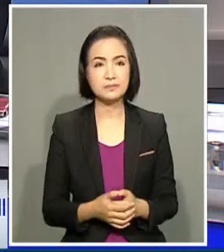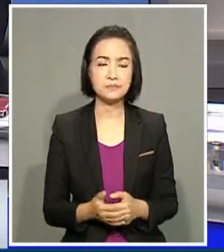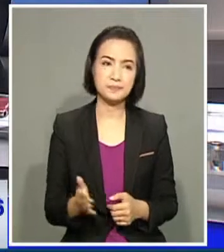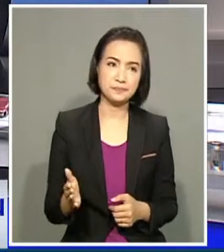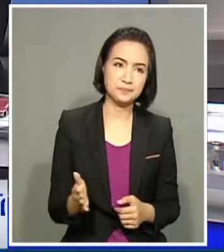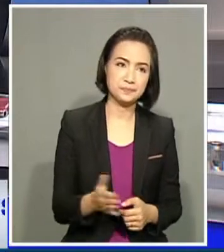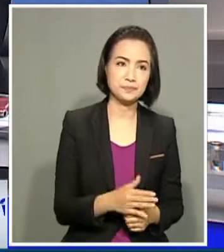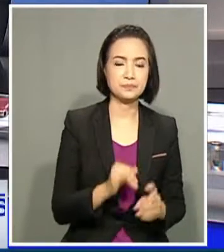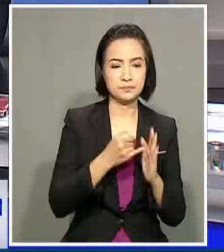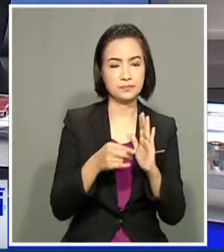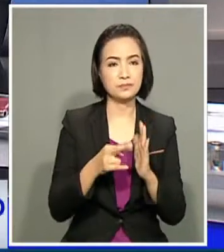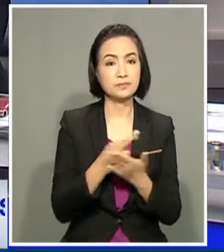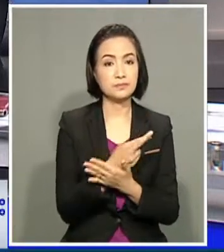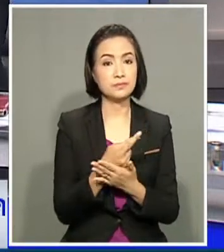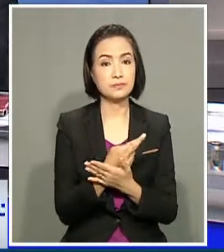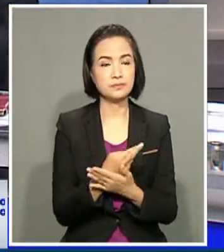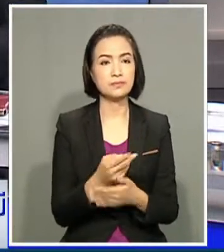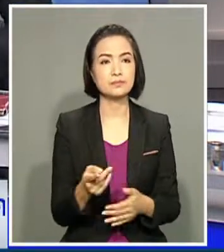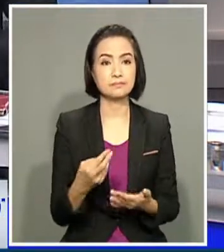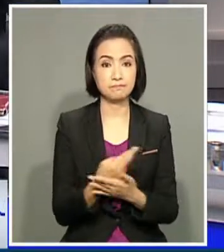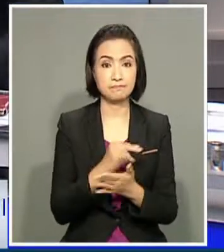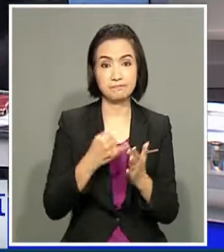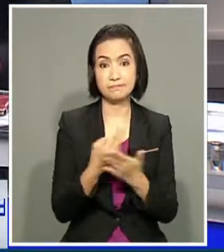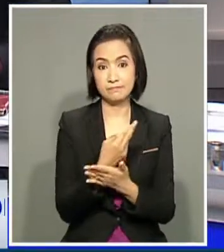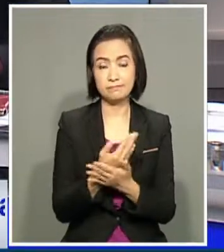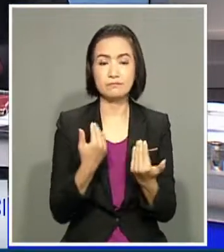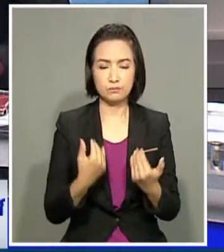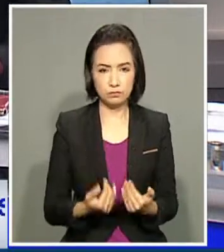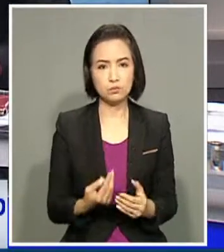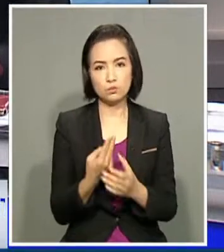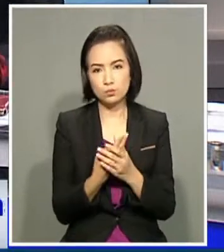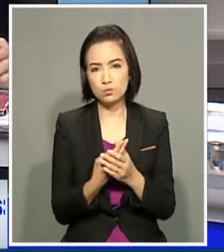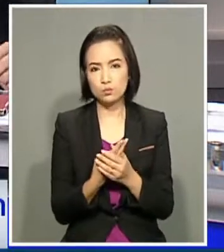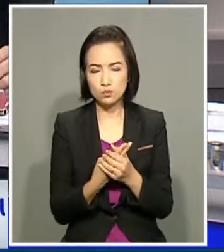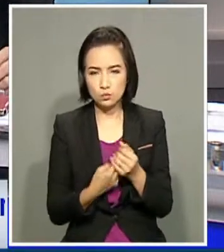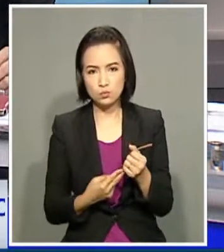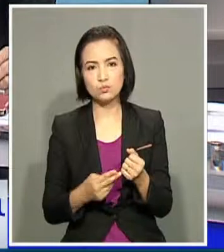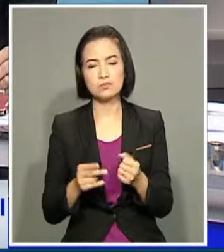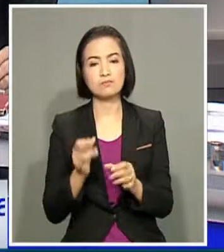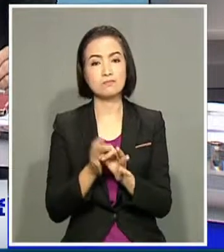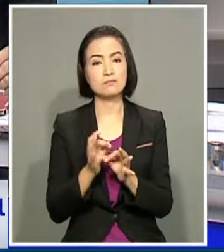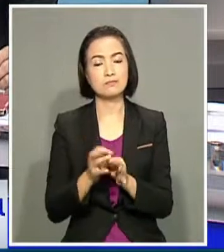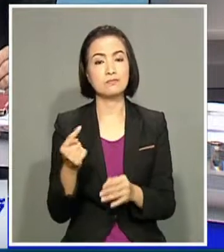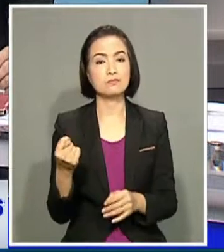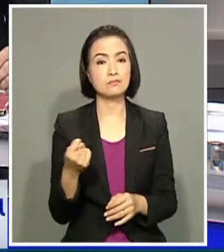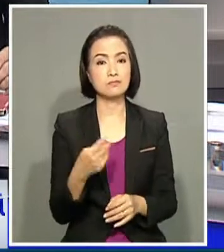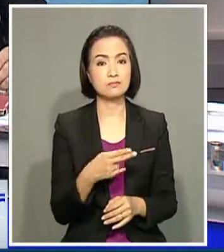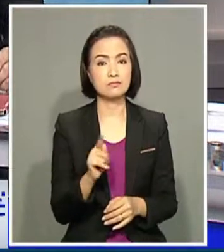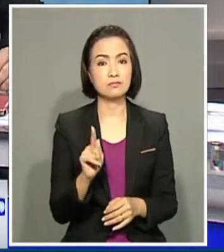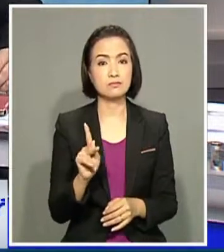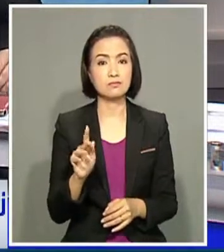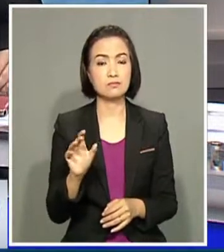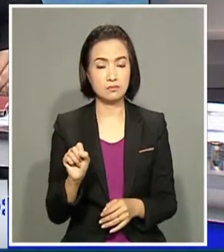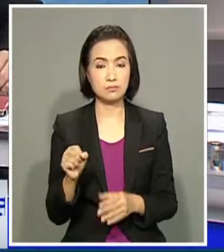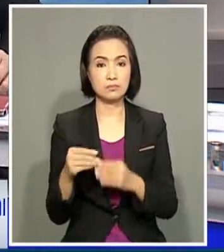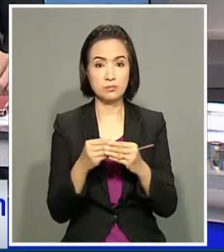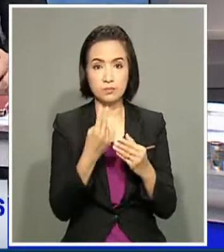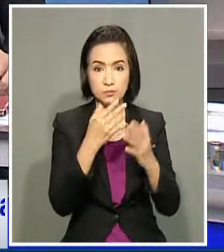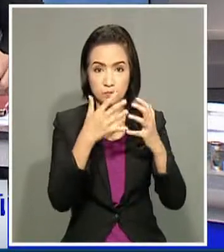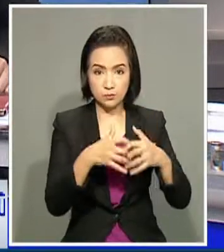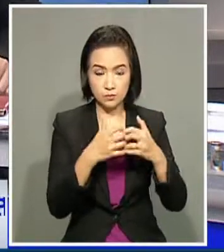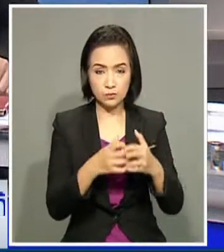ไปที่จังหวัดราชบุรีกันดีกว่านะครับท่านผู้ชมครับวันนี้เคียงคู่รู้ค่ากับธกส.นะฮะจะพาไปดูโรงงานวุ้นมะพร้า